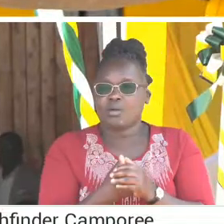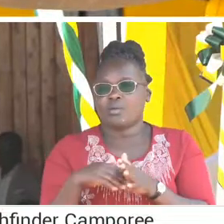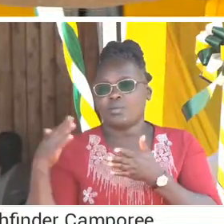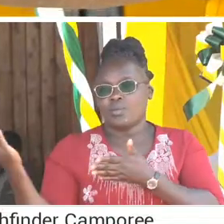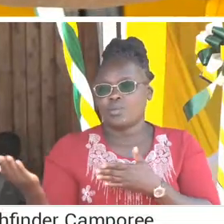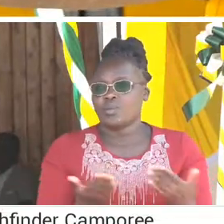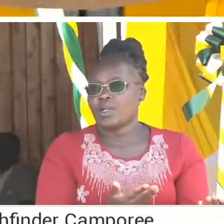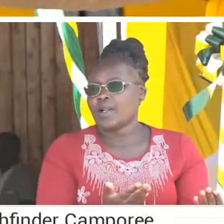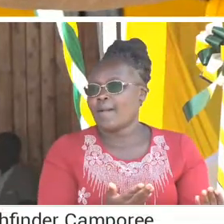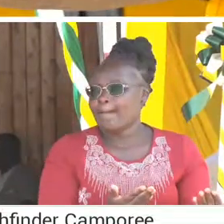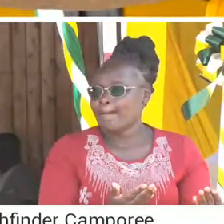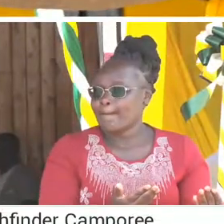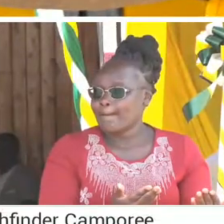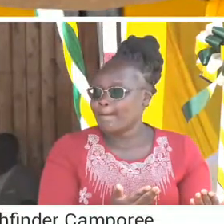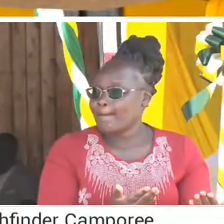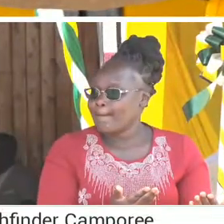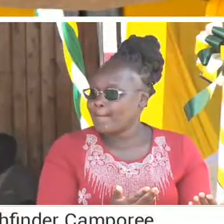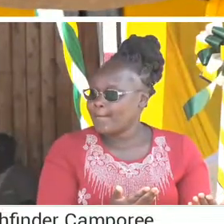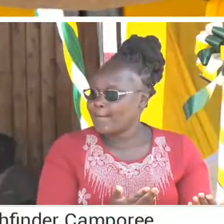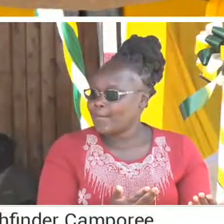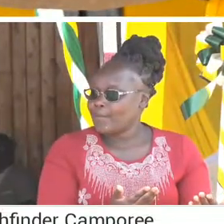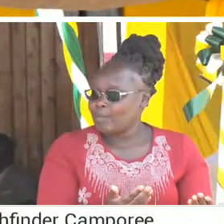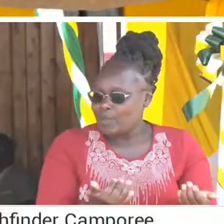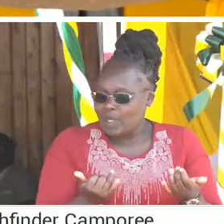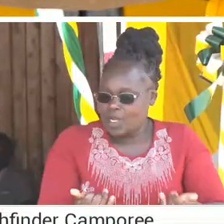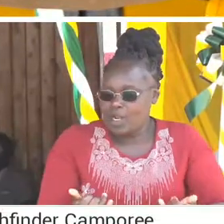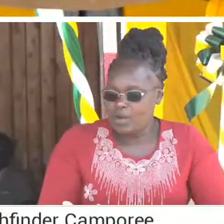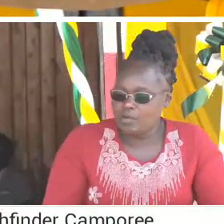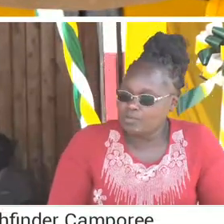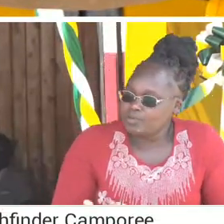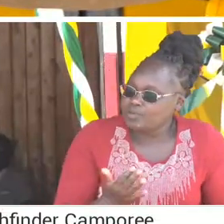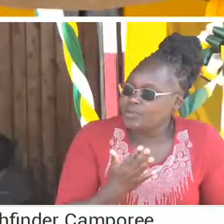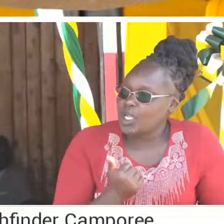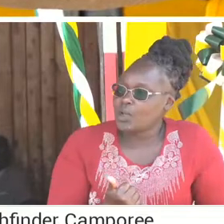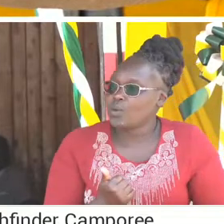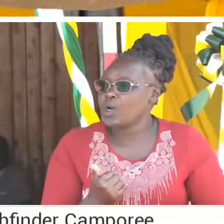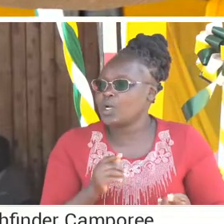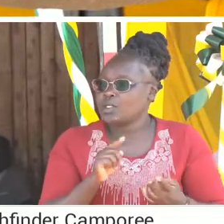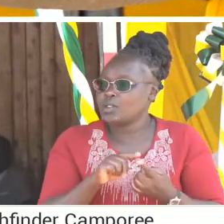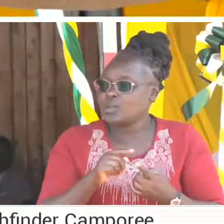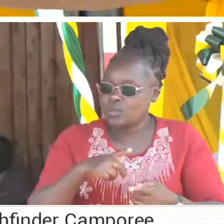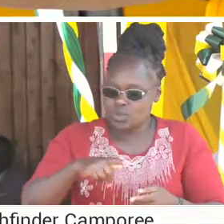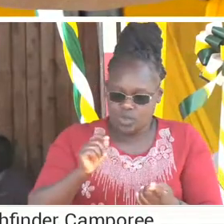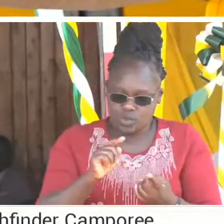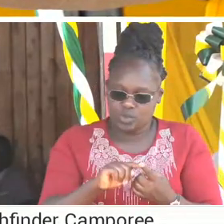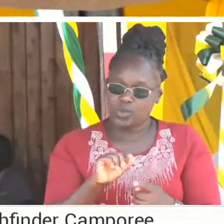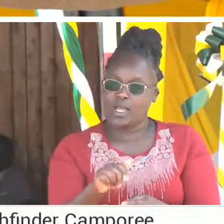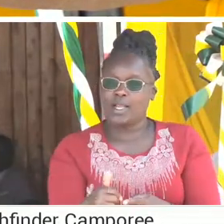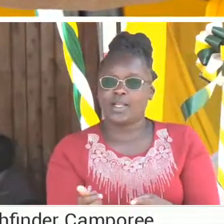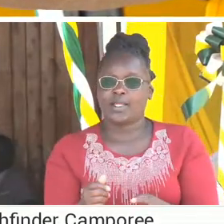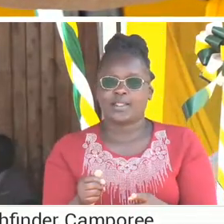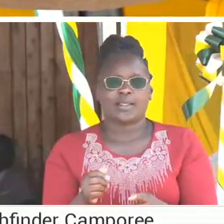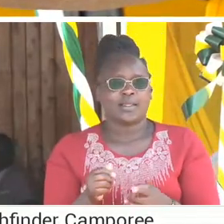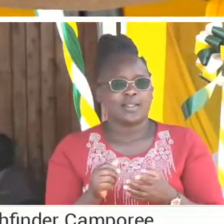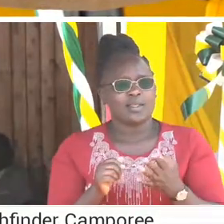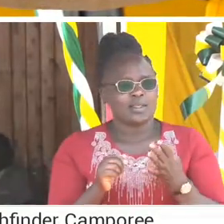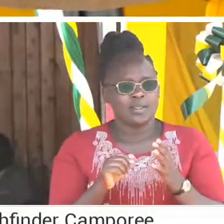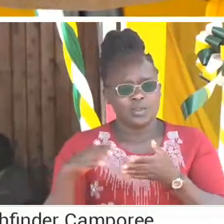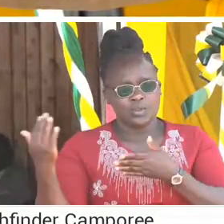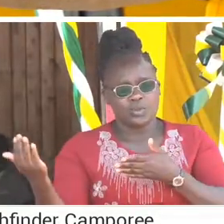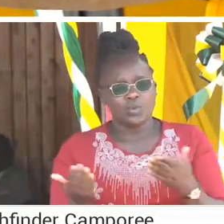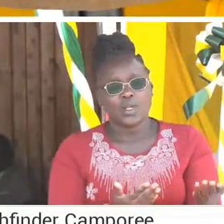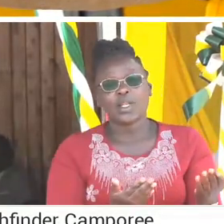Sasa ningependa kuingia kiwango kingine ya kukaribisha wageni ambao tuko nao siku ya